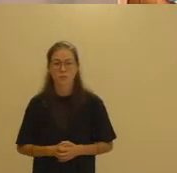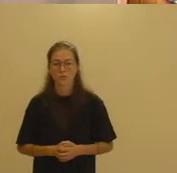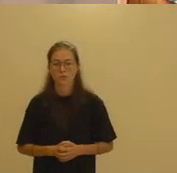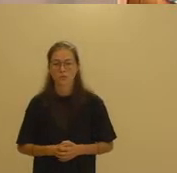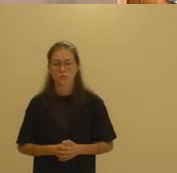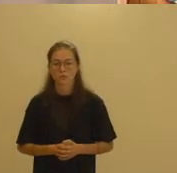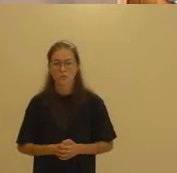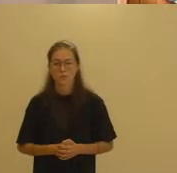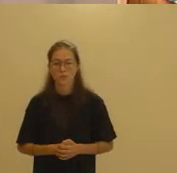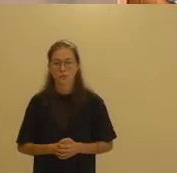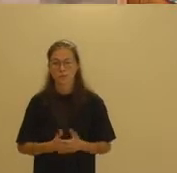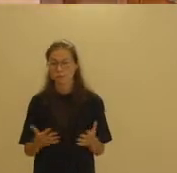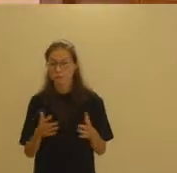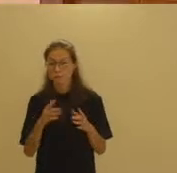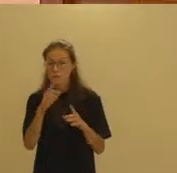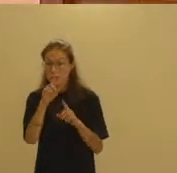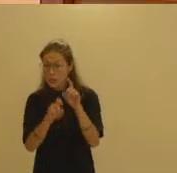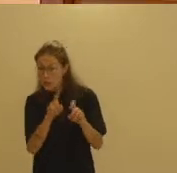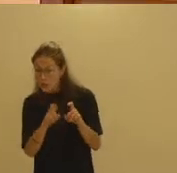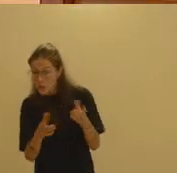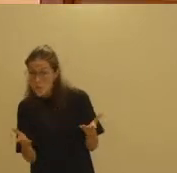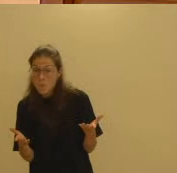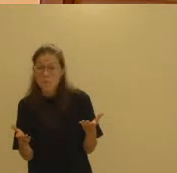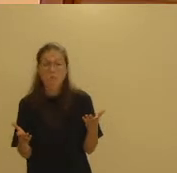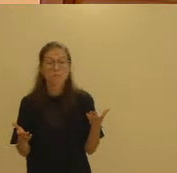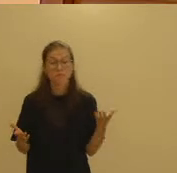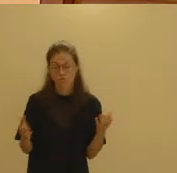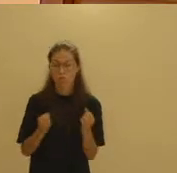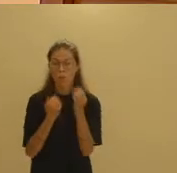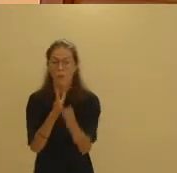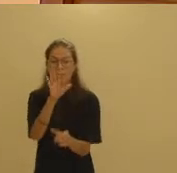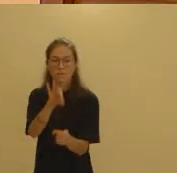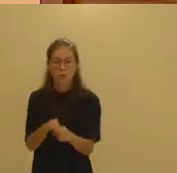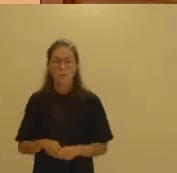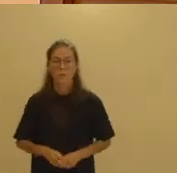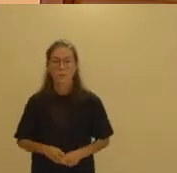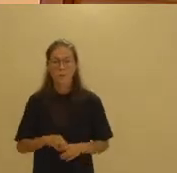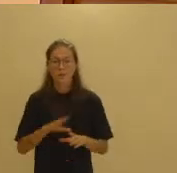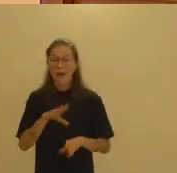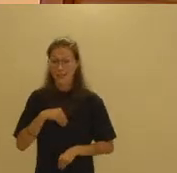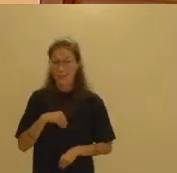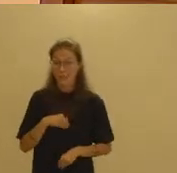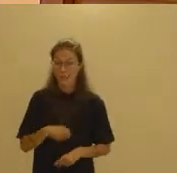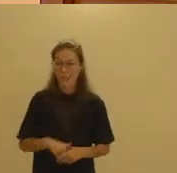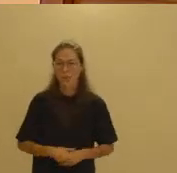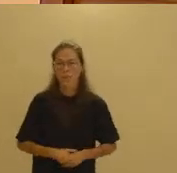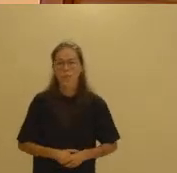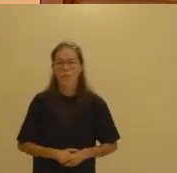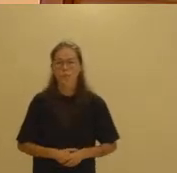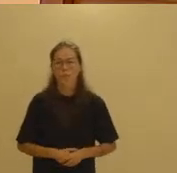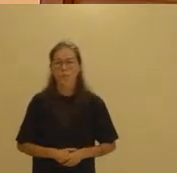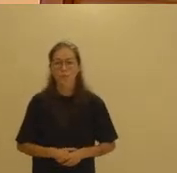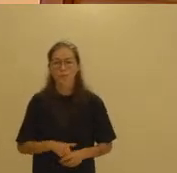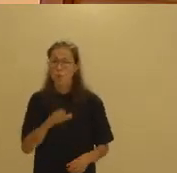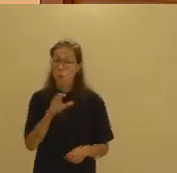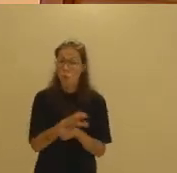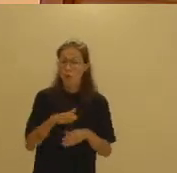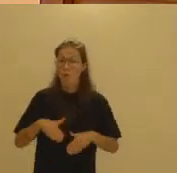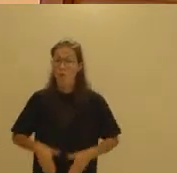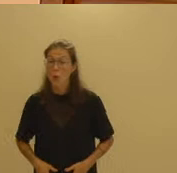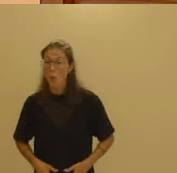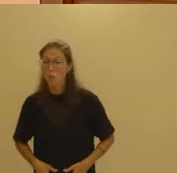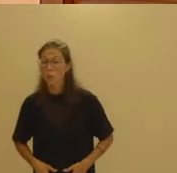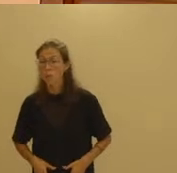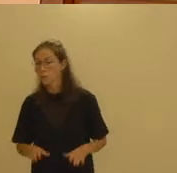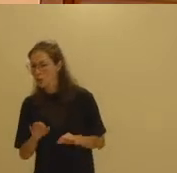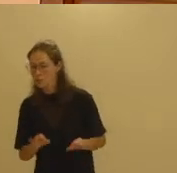Bien, pas de questions sur cette délibération. Nous la proposons au vote, qu'il accepte. On vote contre, des abstentions, je